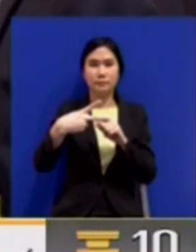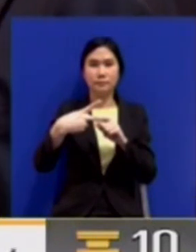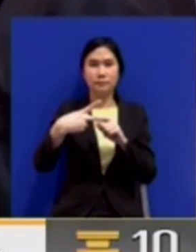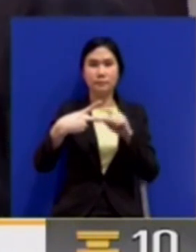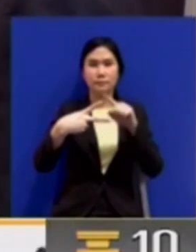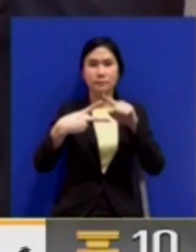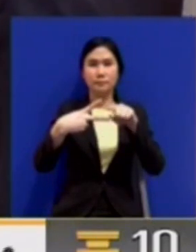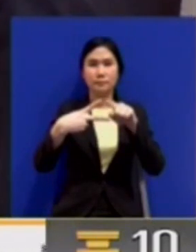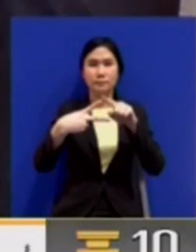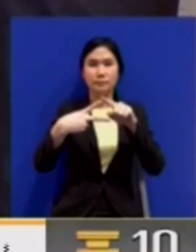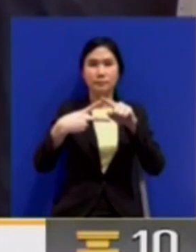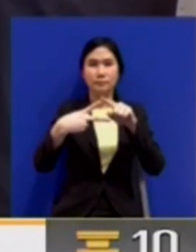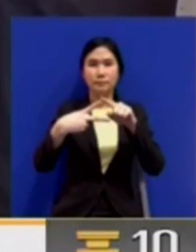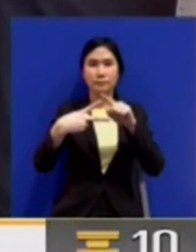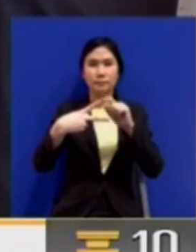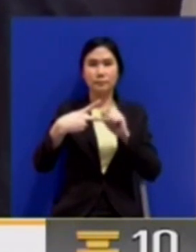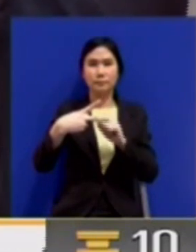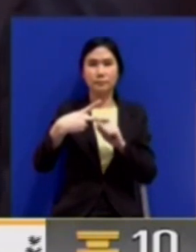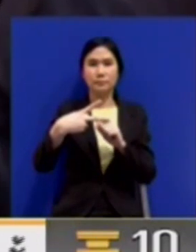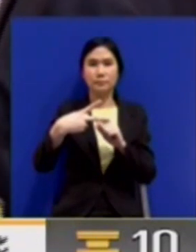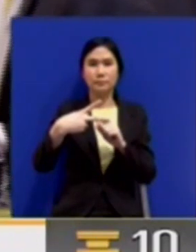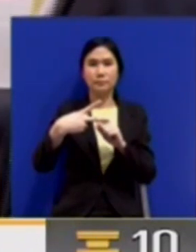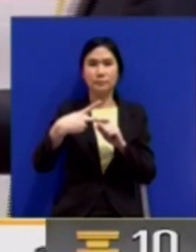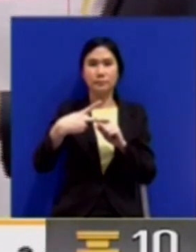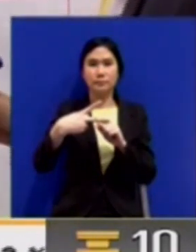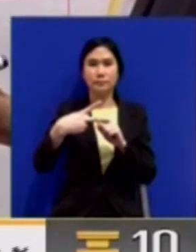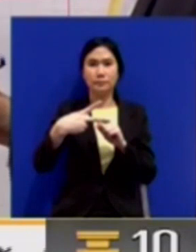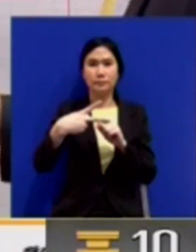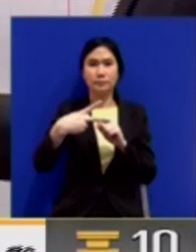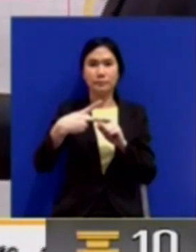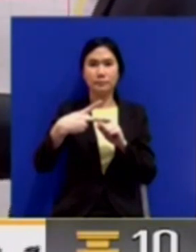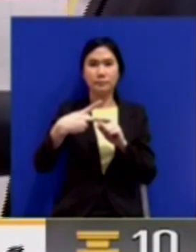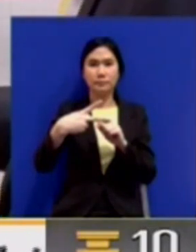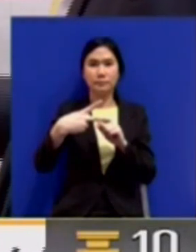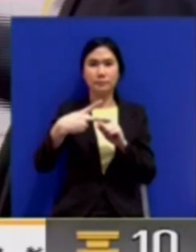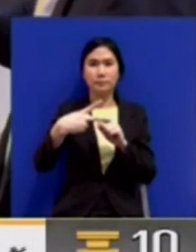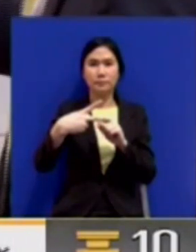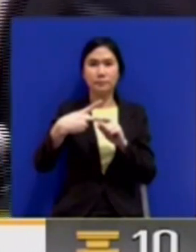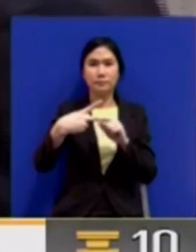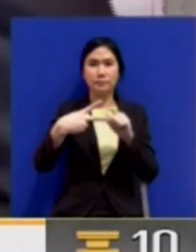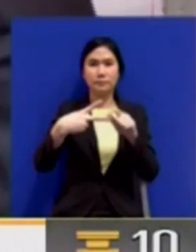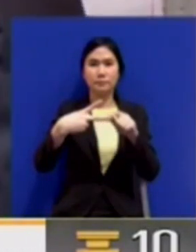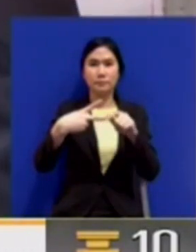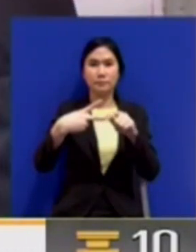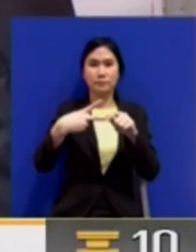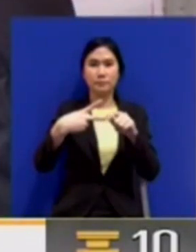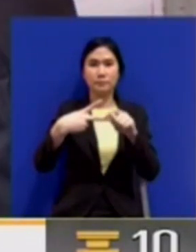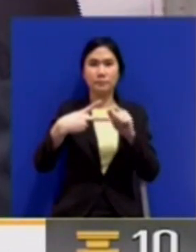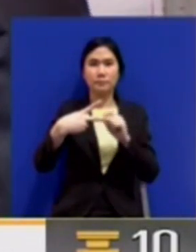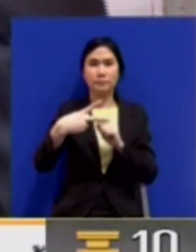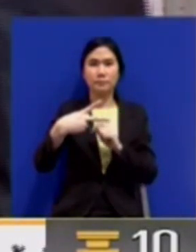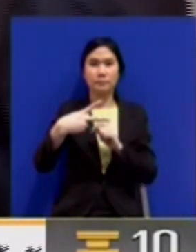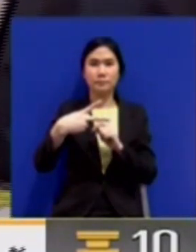ช่แล้วนะจะเลื่อนวาระนั่นนี่โน่นนะจะชี้ใครพูดก็ได ้ค่ะ คนไหนที่พฤติกรรมน่ารังเกียจน่าเบื่อหน่